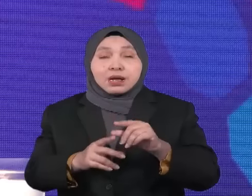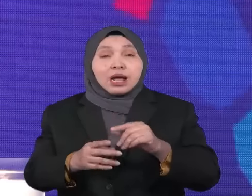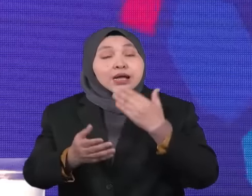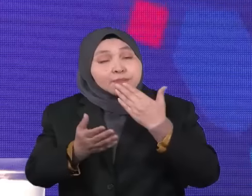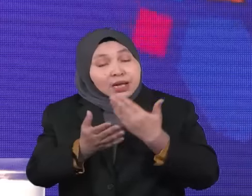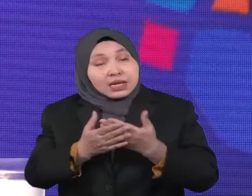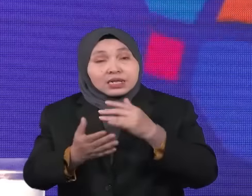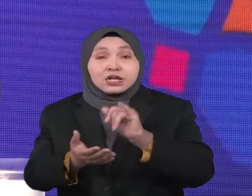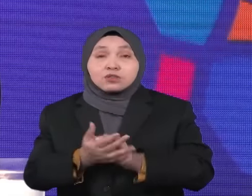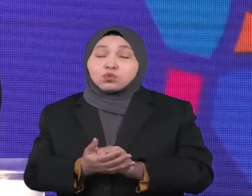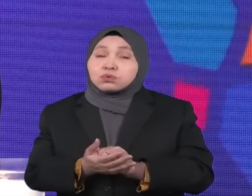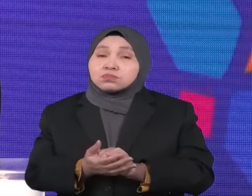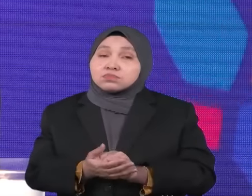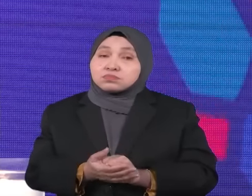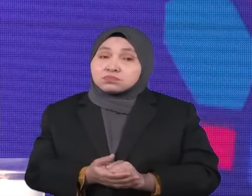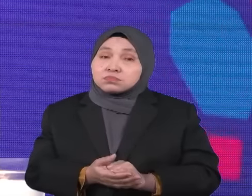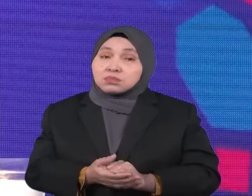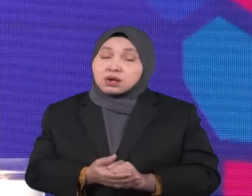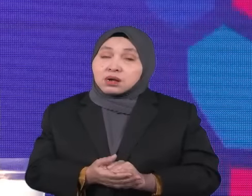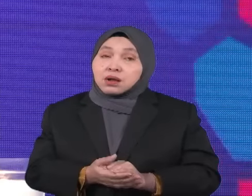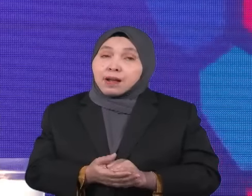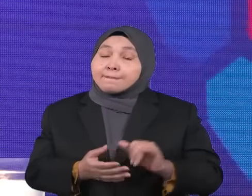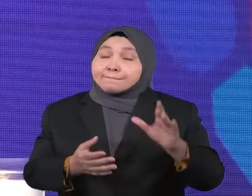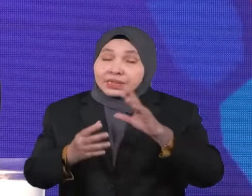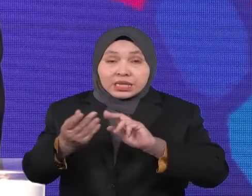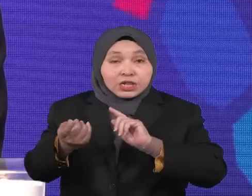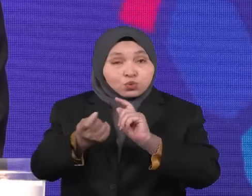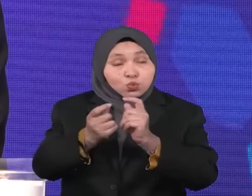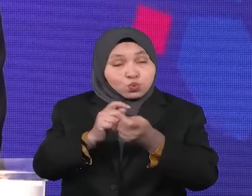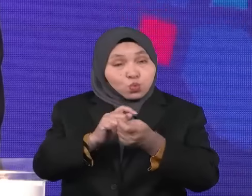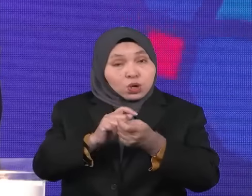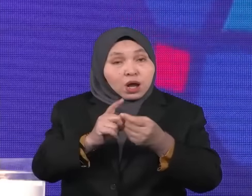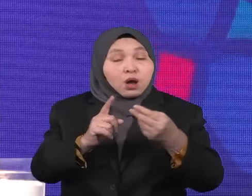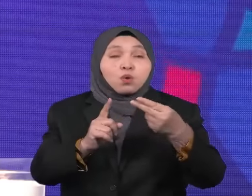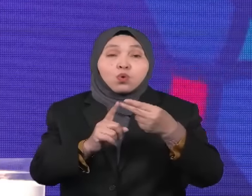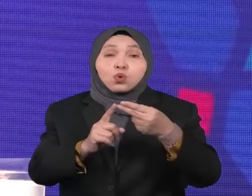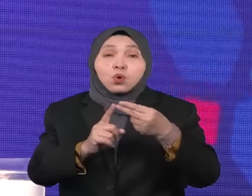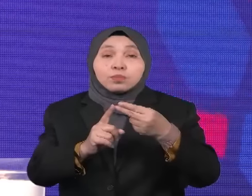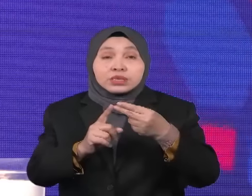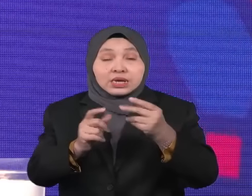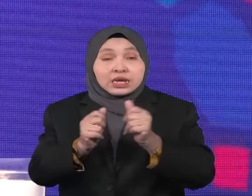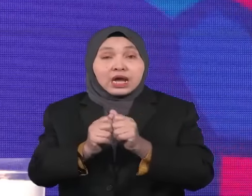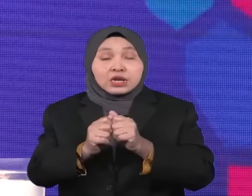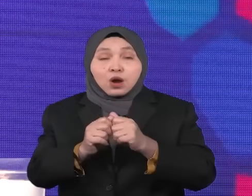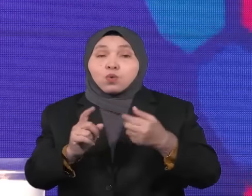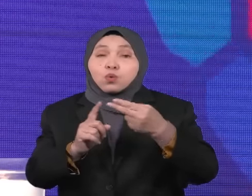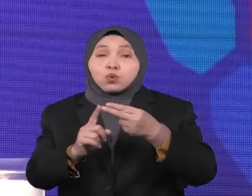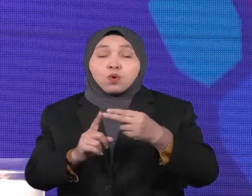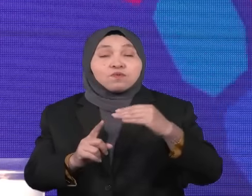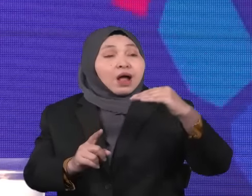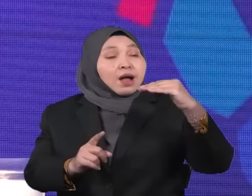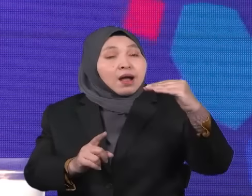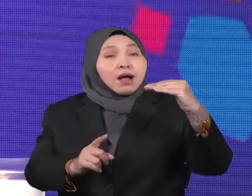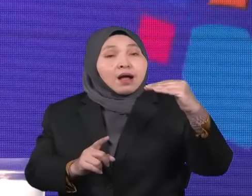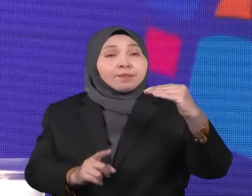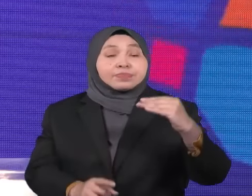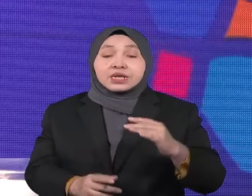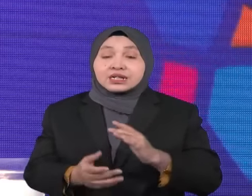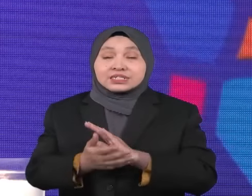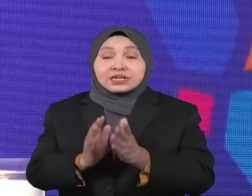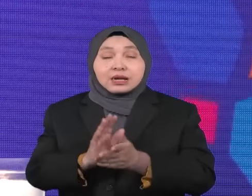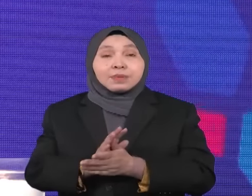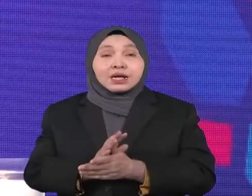sendiri, iaitu dia tertukar huruf, dia baca dengan huruf ha. Hasanah. Hasanah, macam